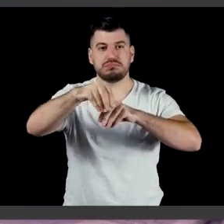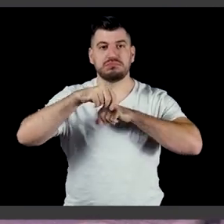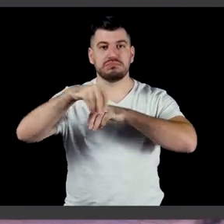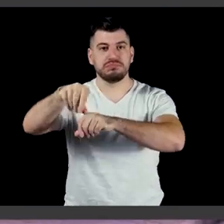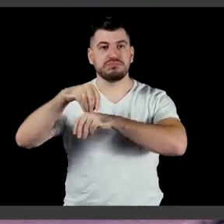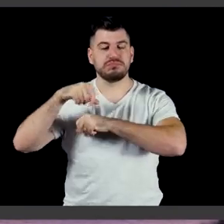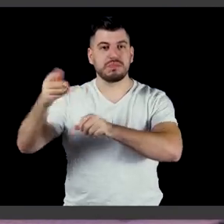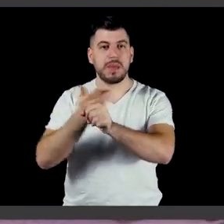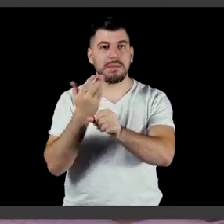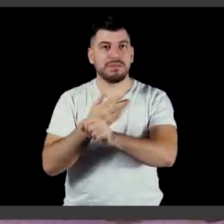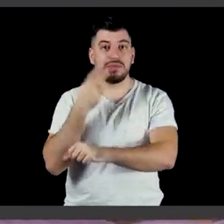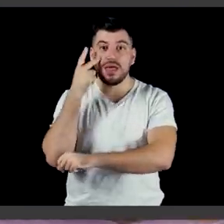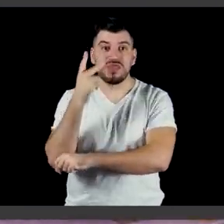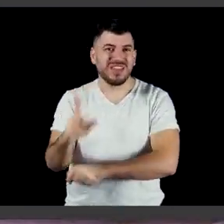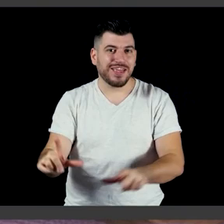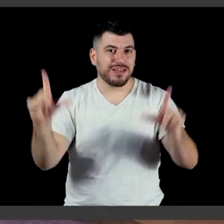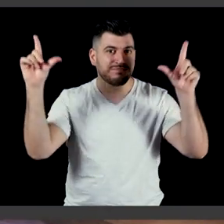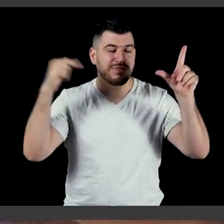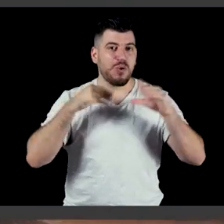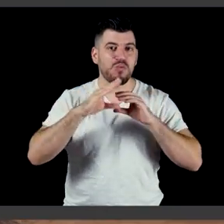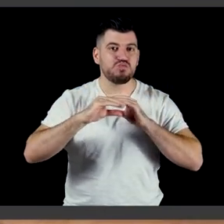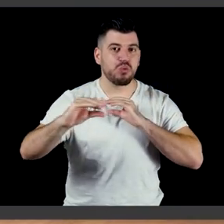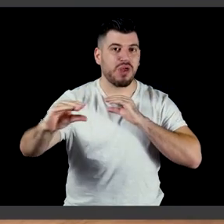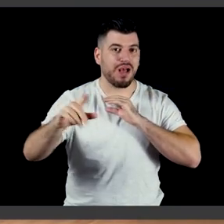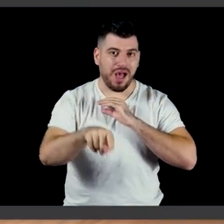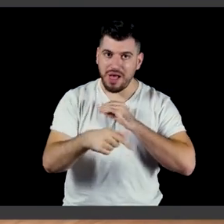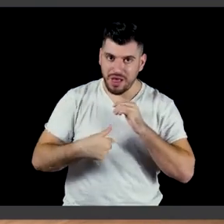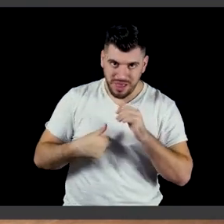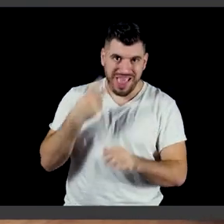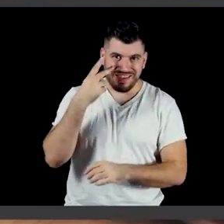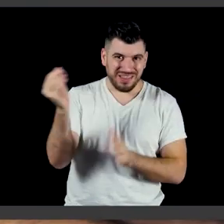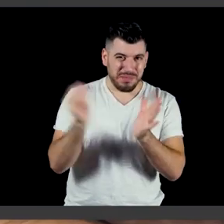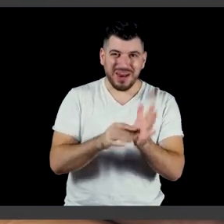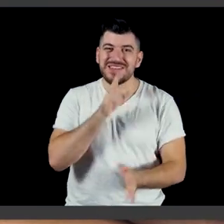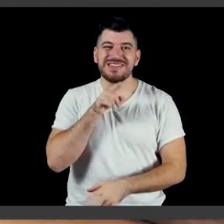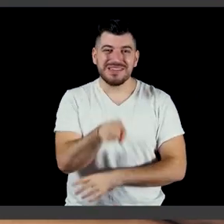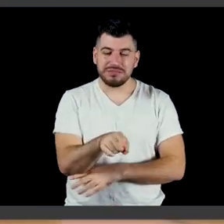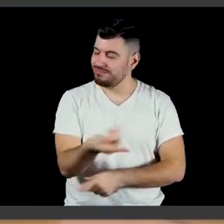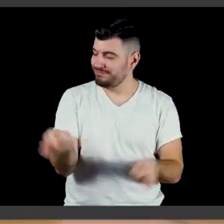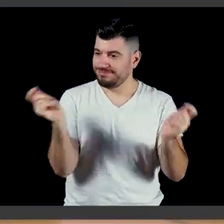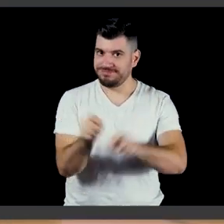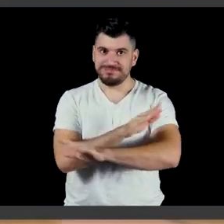και κοιτάξτε εδώ. Κοιτάξτε πώς αρχίζει να γίνει το μουσακάς μου. Πείτε μου άμα ποτέ σας έχετε δει κάτι παρόμοιο.